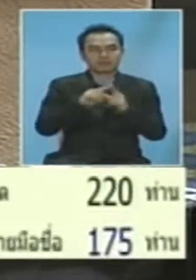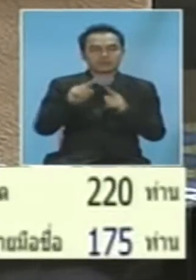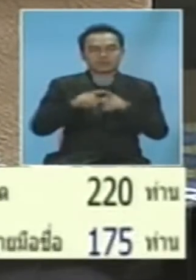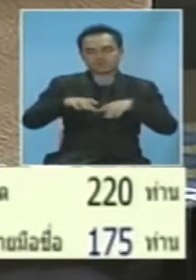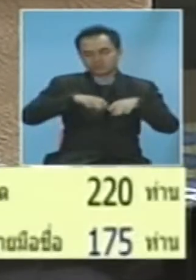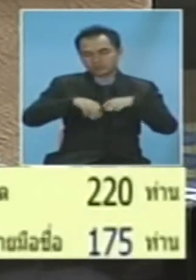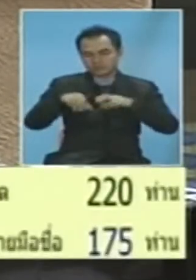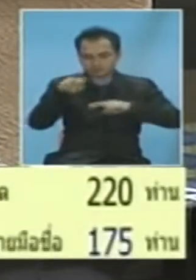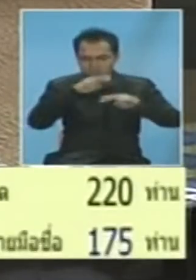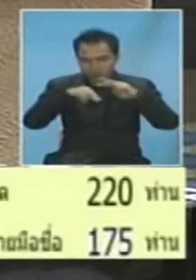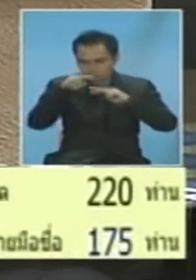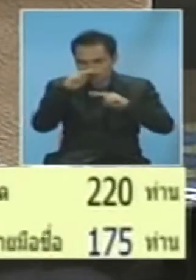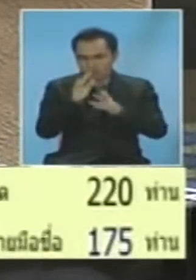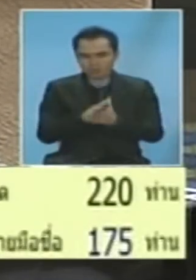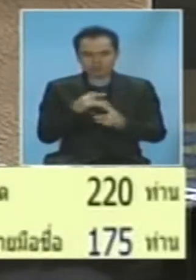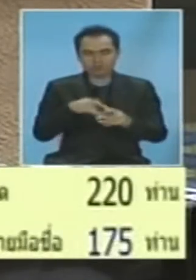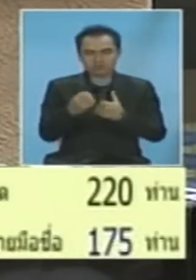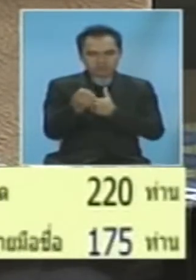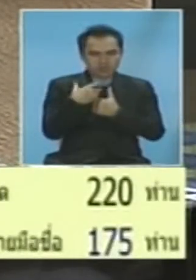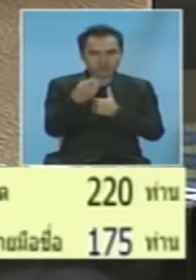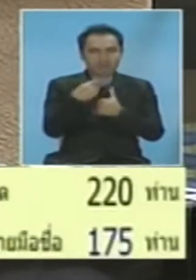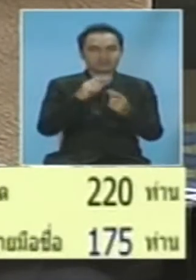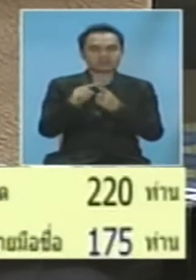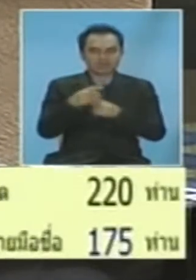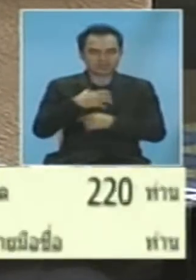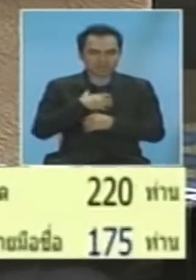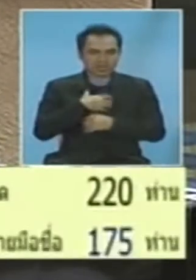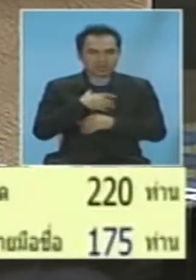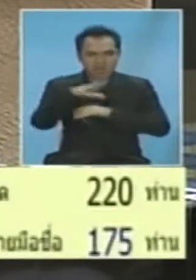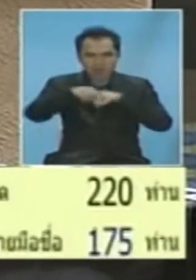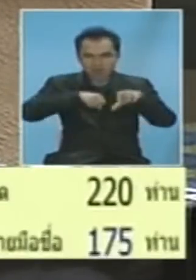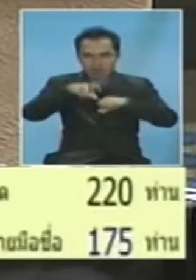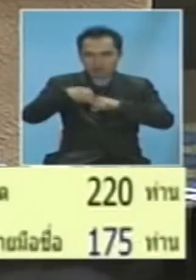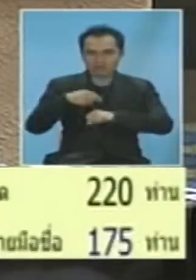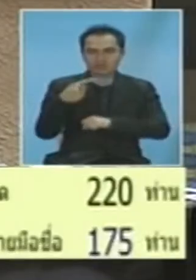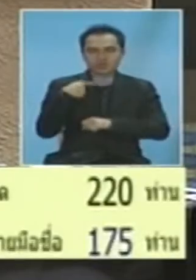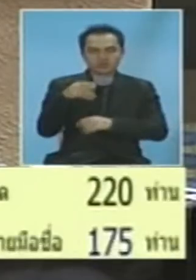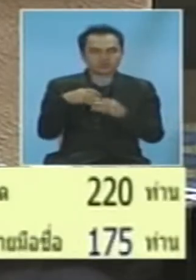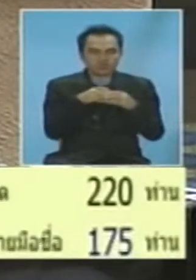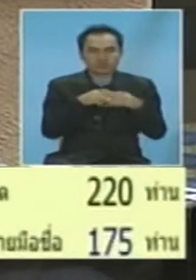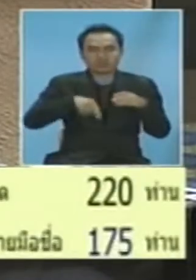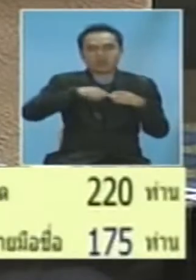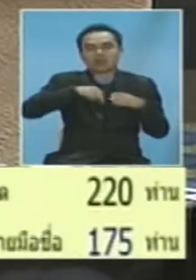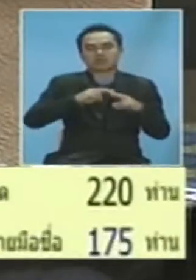ชักใยอยู่เบื้องหลังเพื่อแสวงหาผลประโยชน์จากโครงการให้กับตนเองและพวกพ้อง